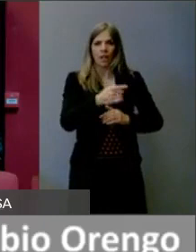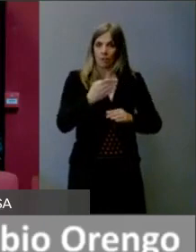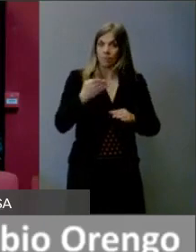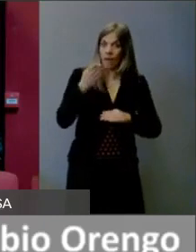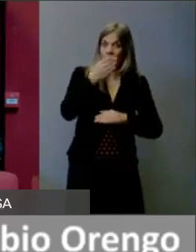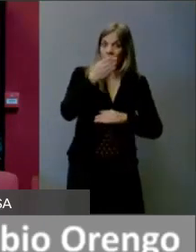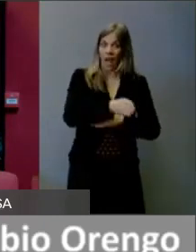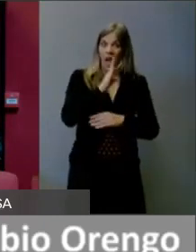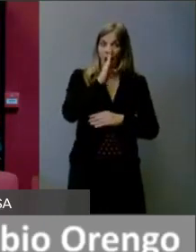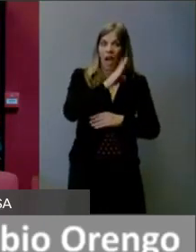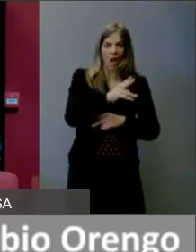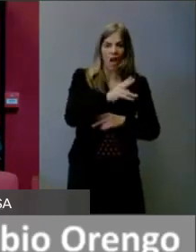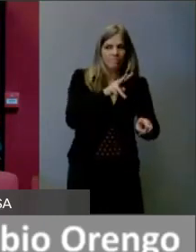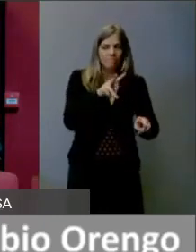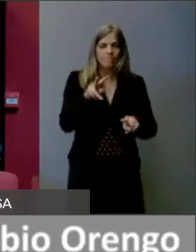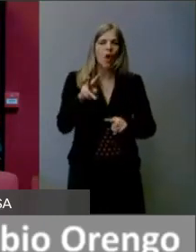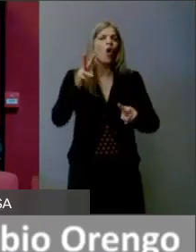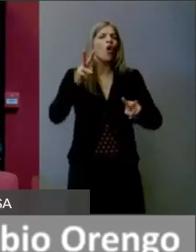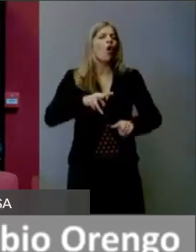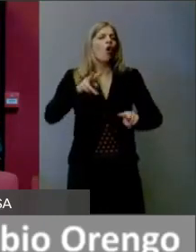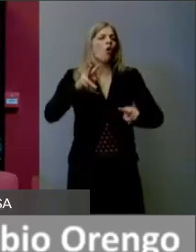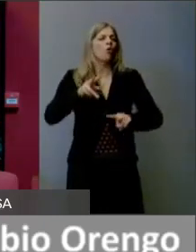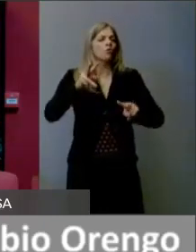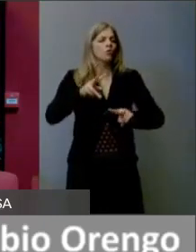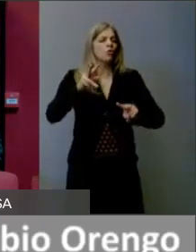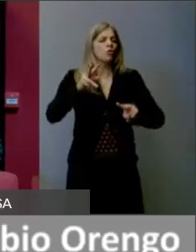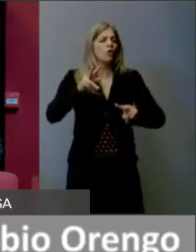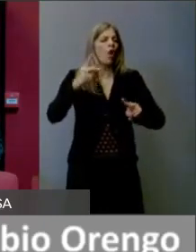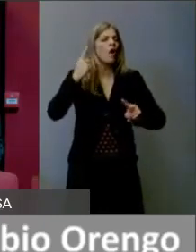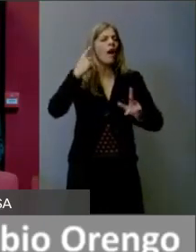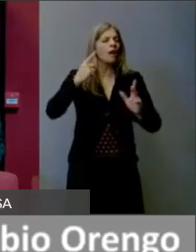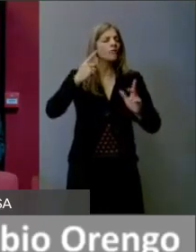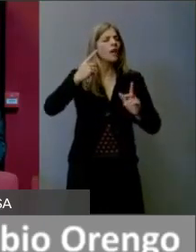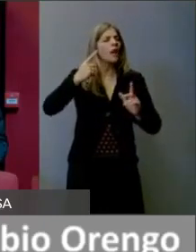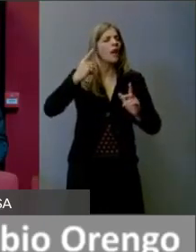verificare il rispetto anche diciamo, dei superamenti,